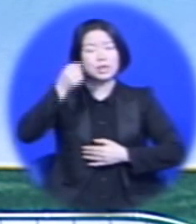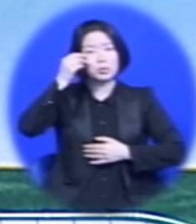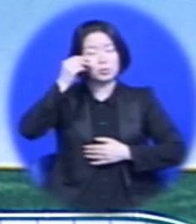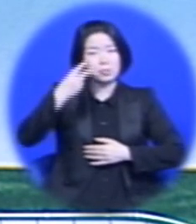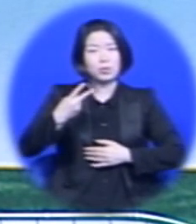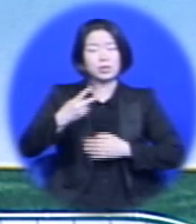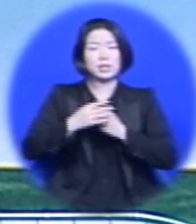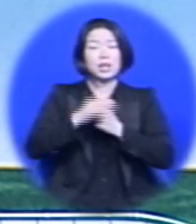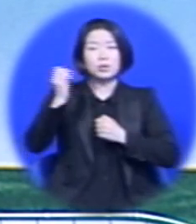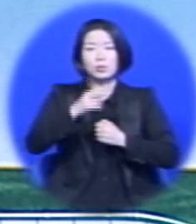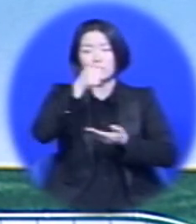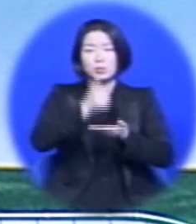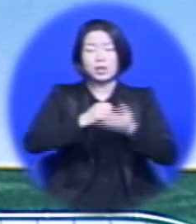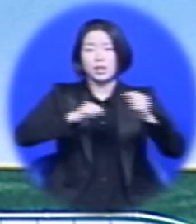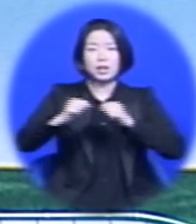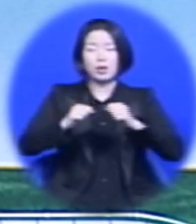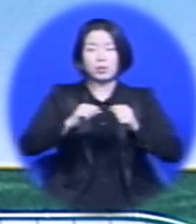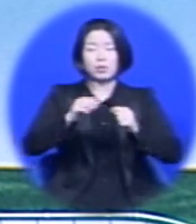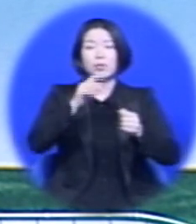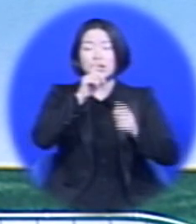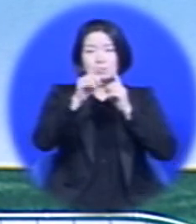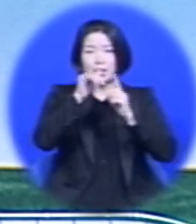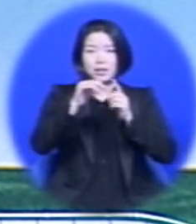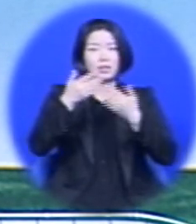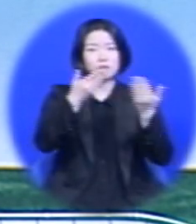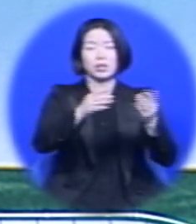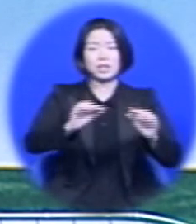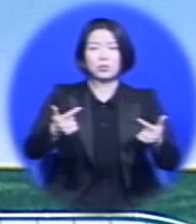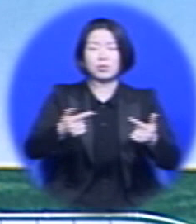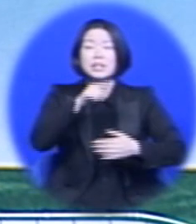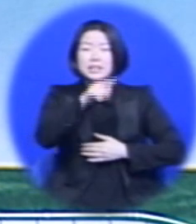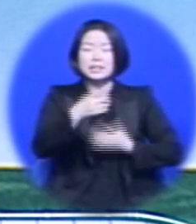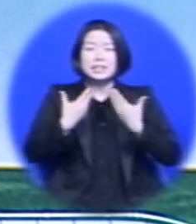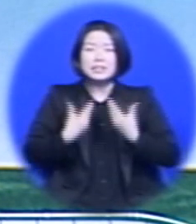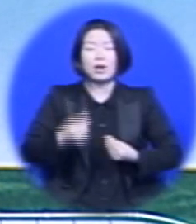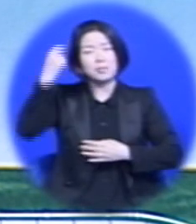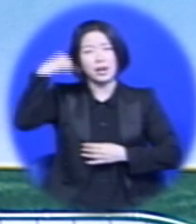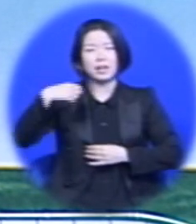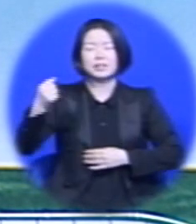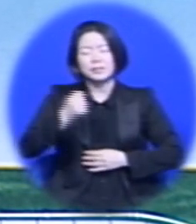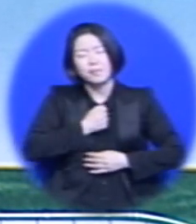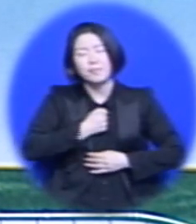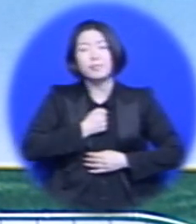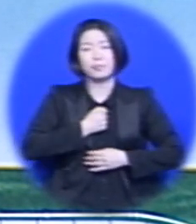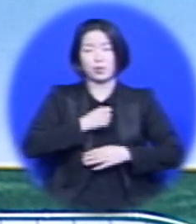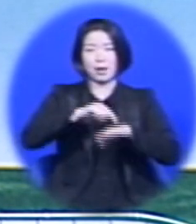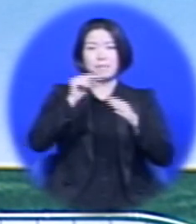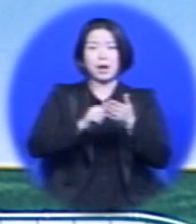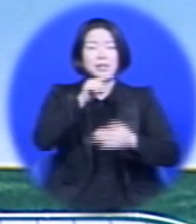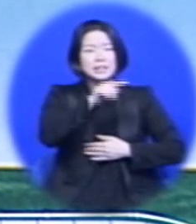죄를 지었다고 말하는 것이 아니고 사도 바울의 그 절망감 그 애통함